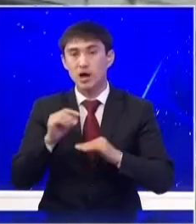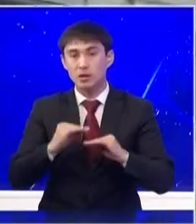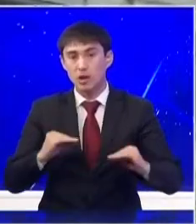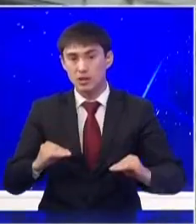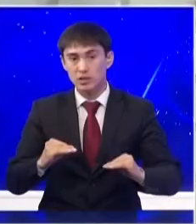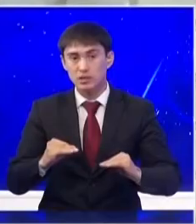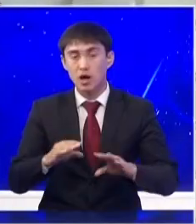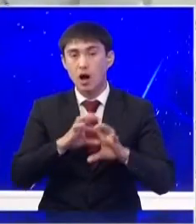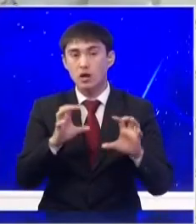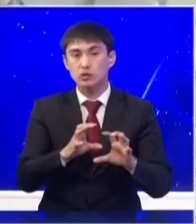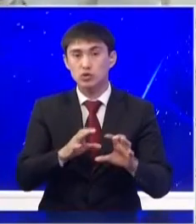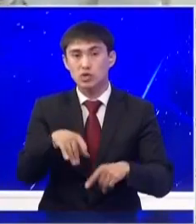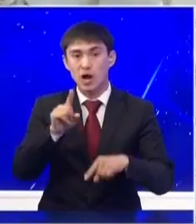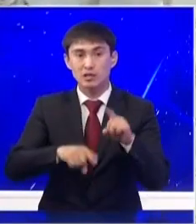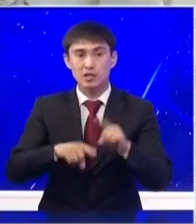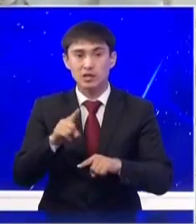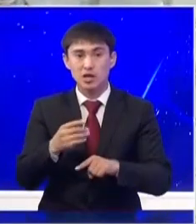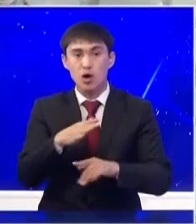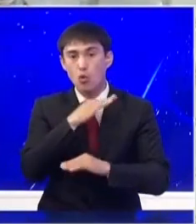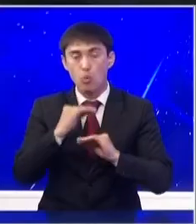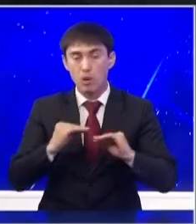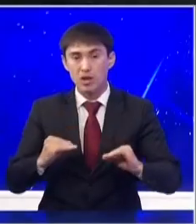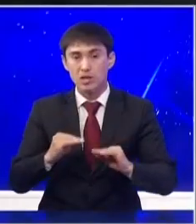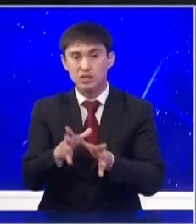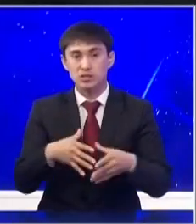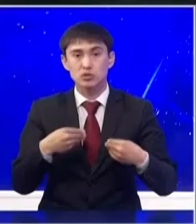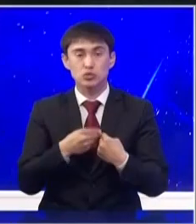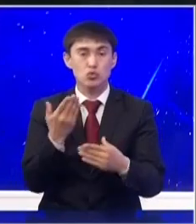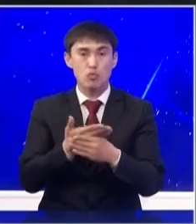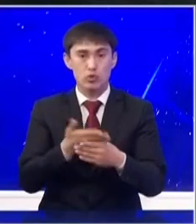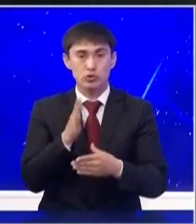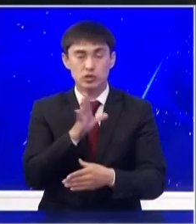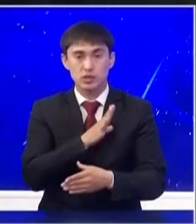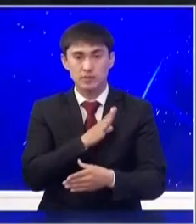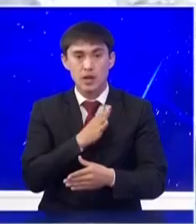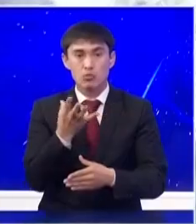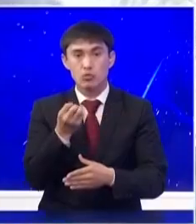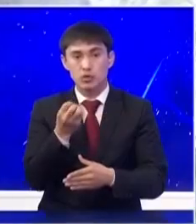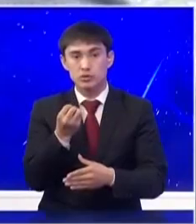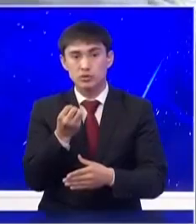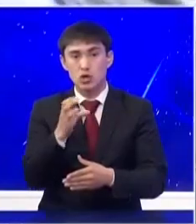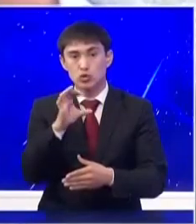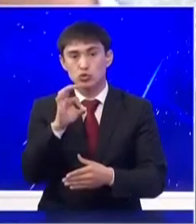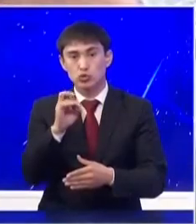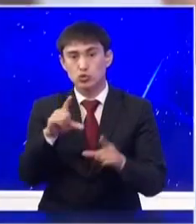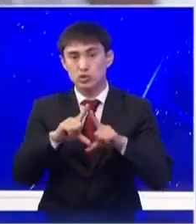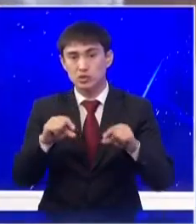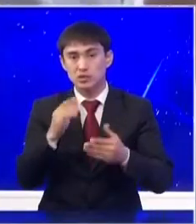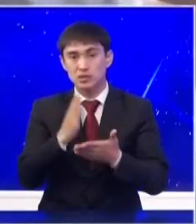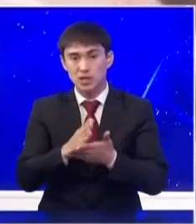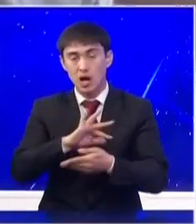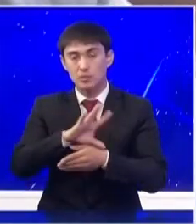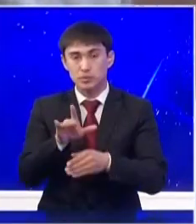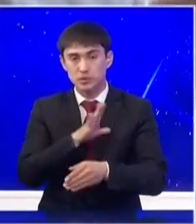балаларды асыраушы ата-аналарға, көп балалы жанұяларға көмек көрсетілген. Мұнымен қоса әлеуметтік нысандар да